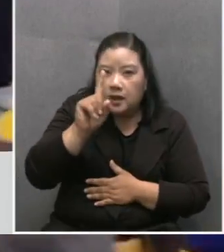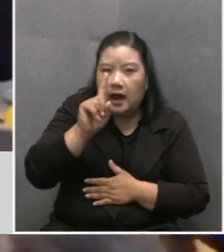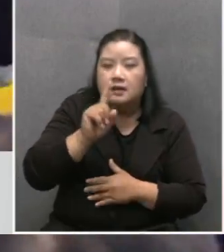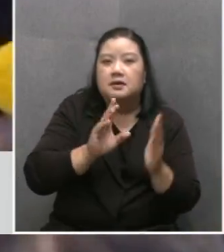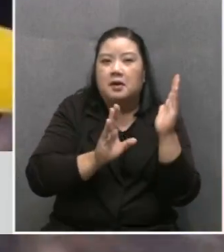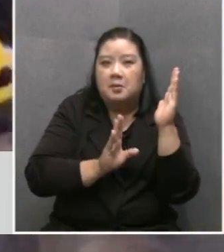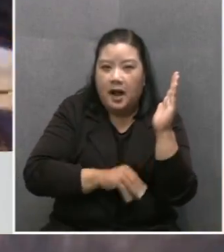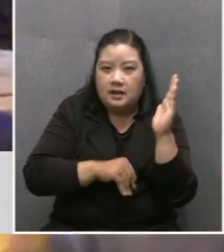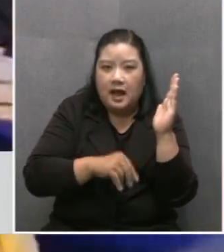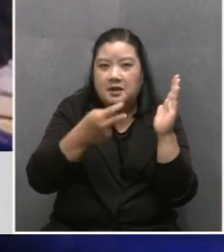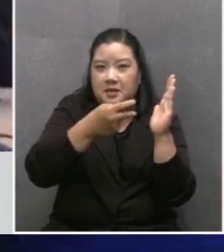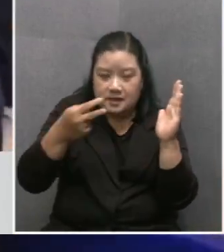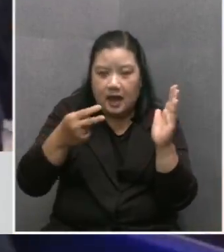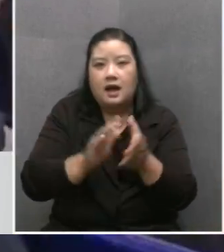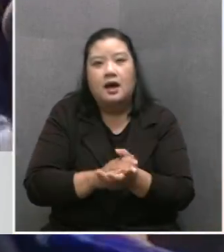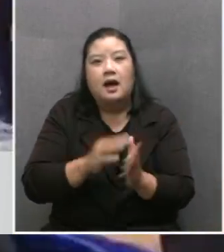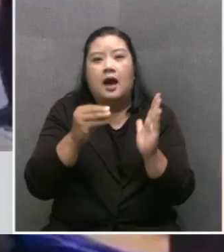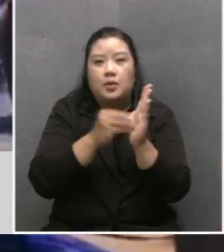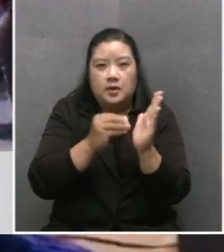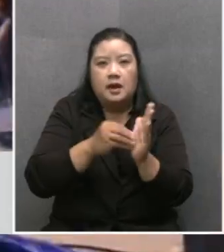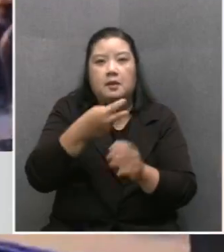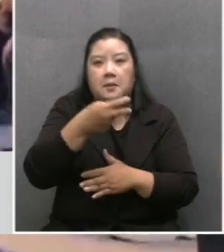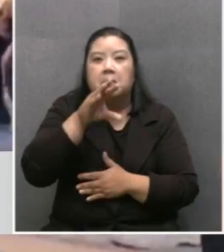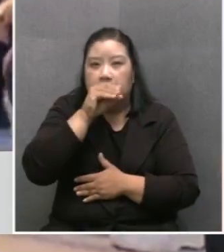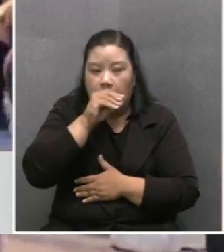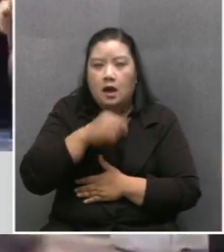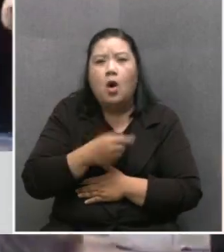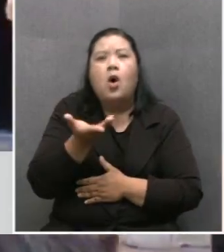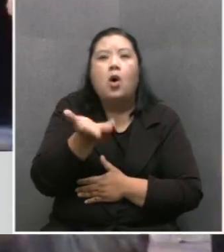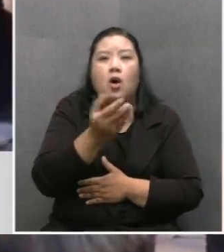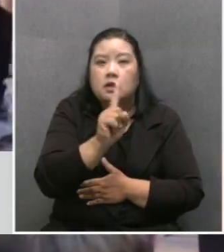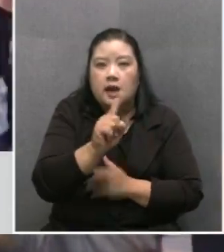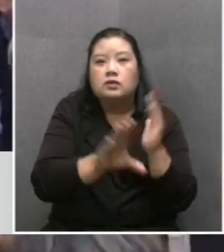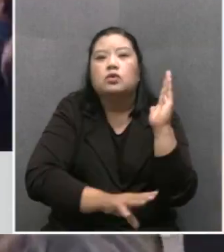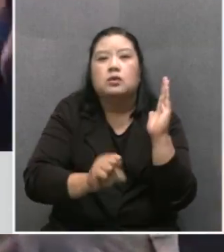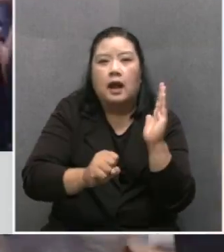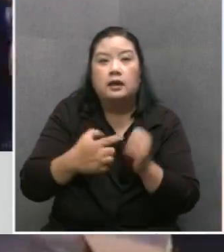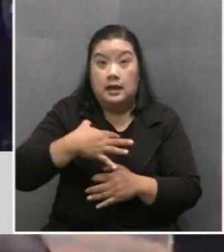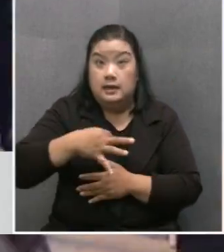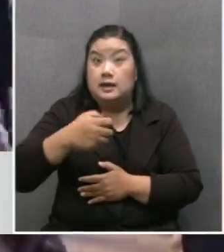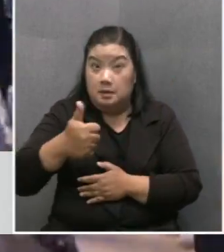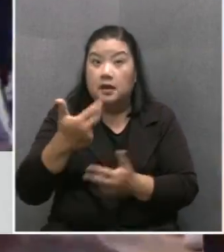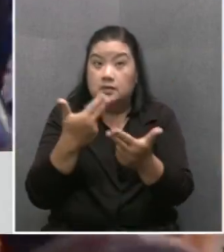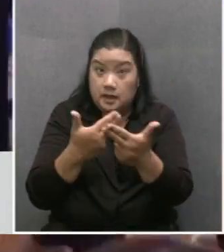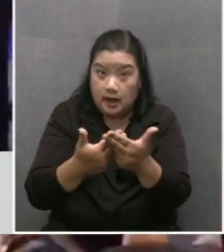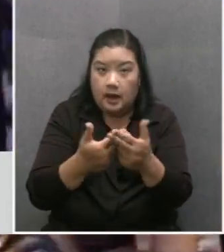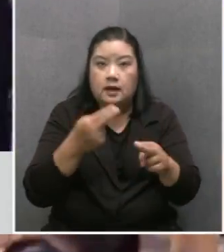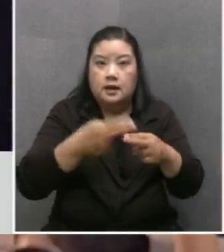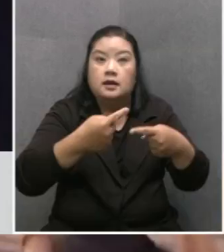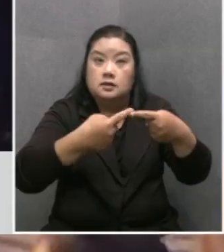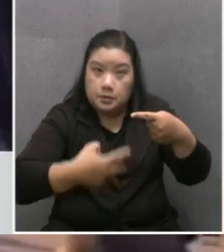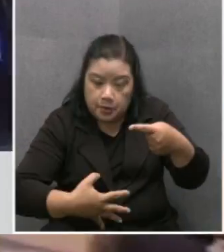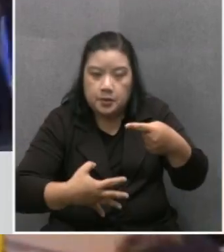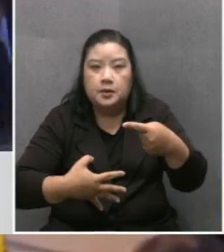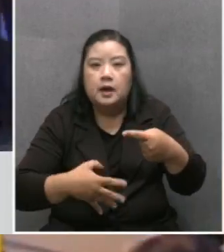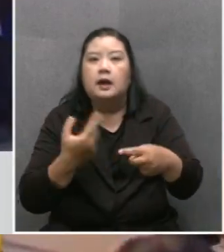างค่ะขอคะแนนเสียงจากประชาชนชาวสงขลาโดยขอให้เลือกรวมไทยสร้างชาติทั้งพรรคและเขตค่ะพร้อมพูด